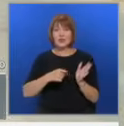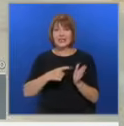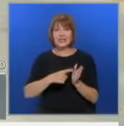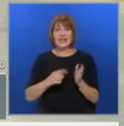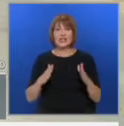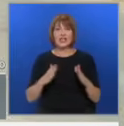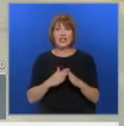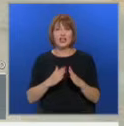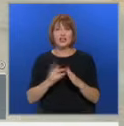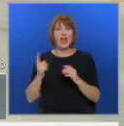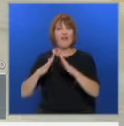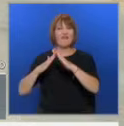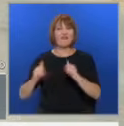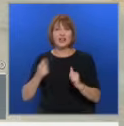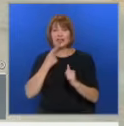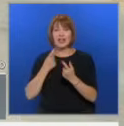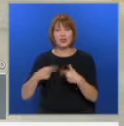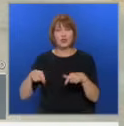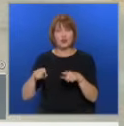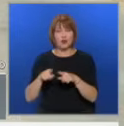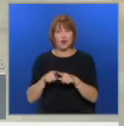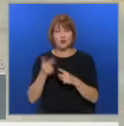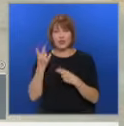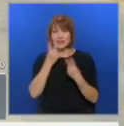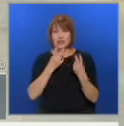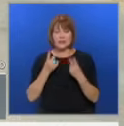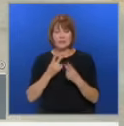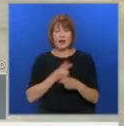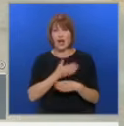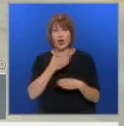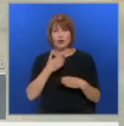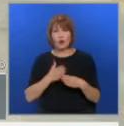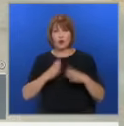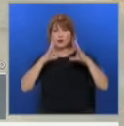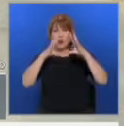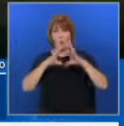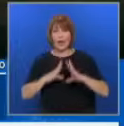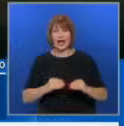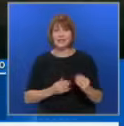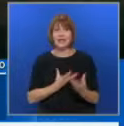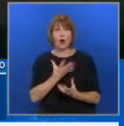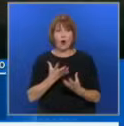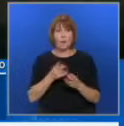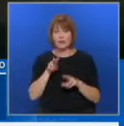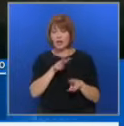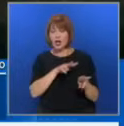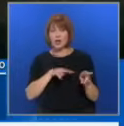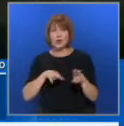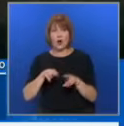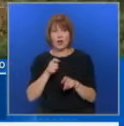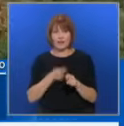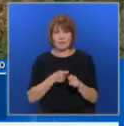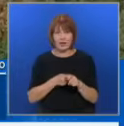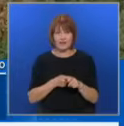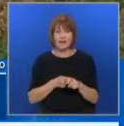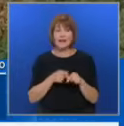зона ще стане ясен едва след окончателното потушаване на огъня и обхода, който ще бъде направен на място. На